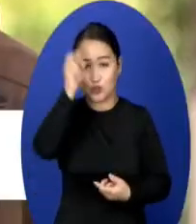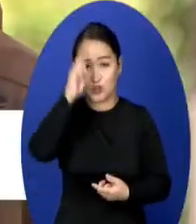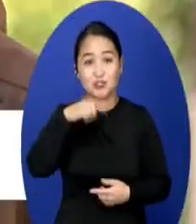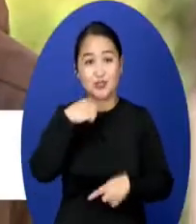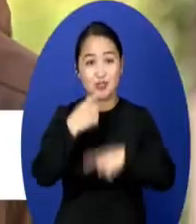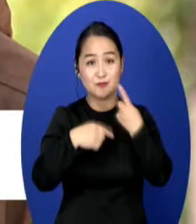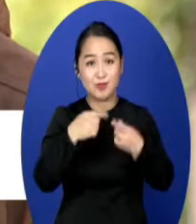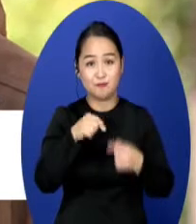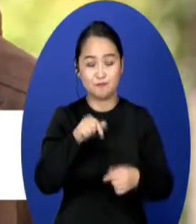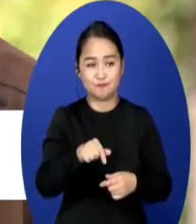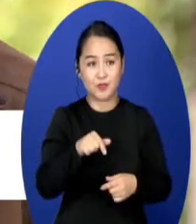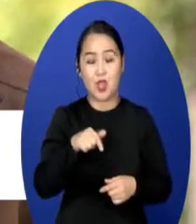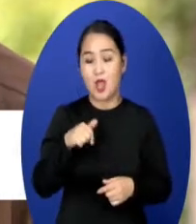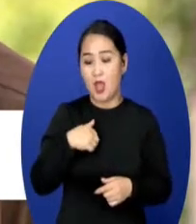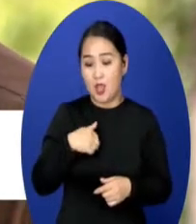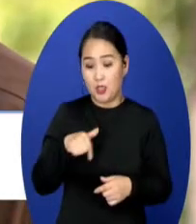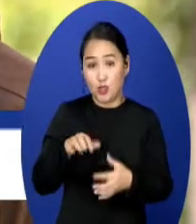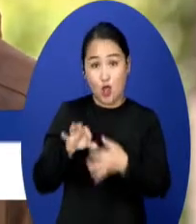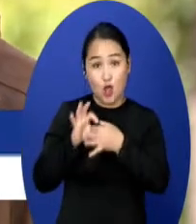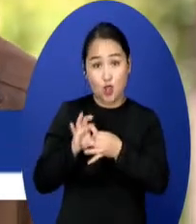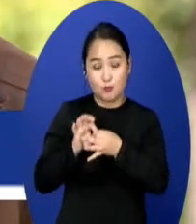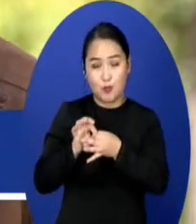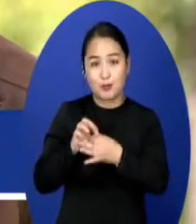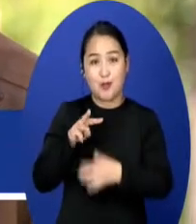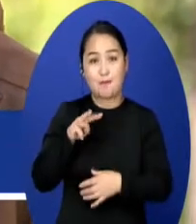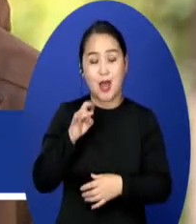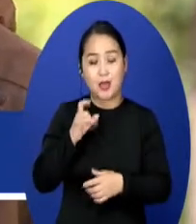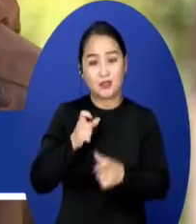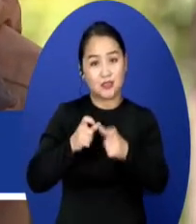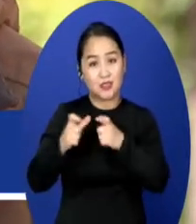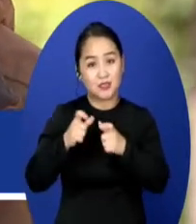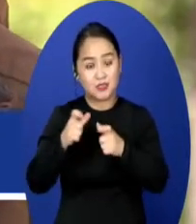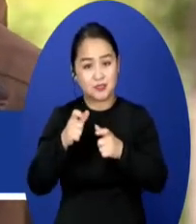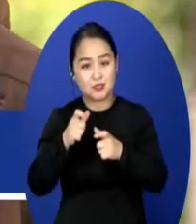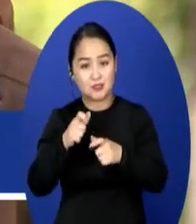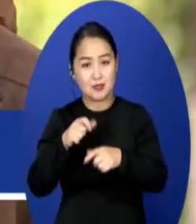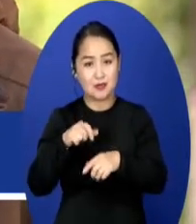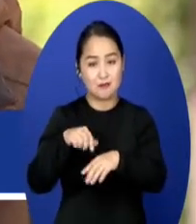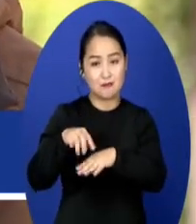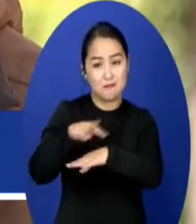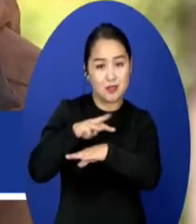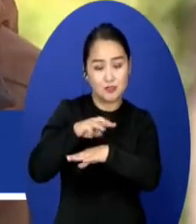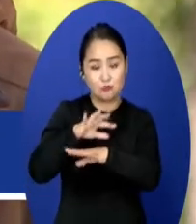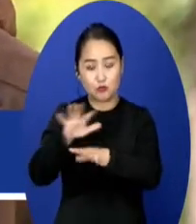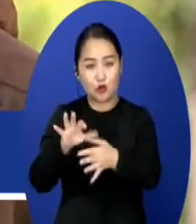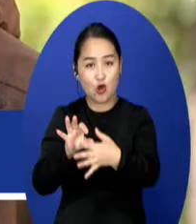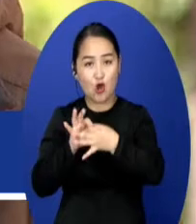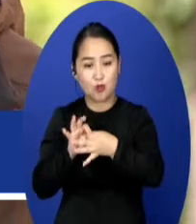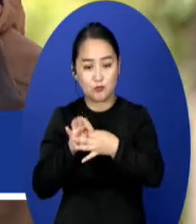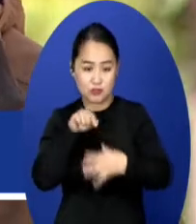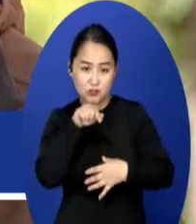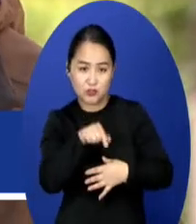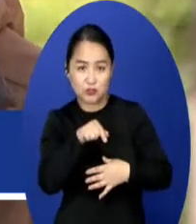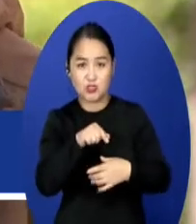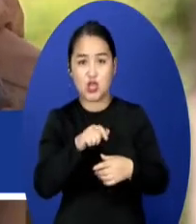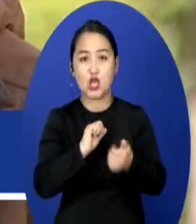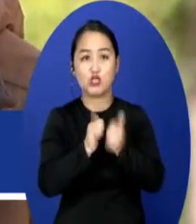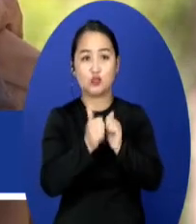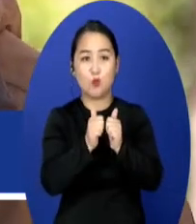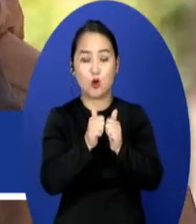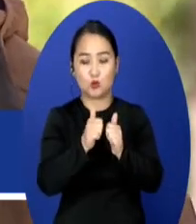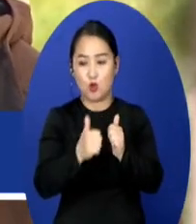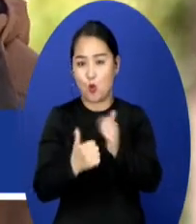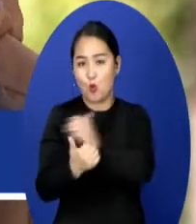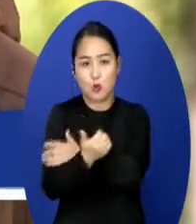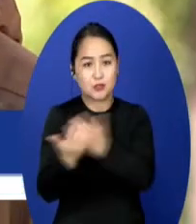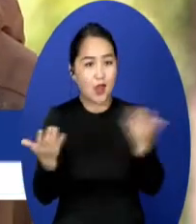Хамааралтай тэргүүр маркетинг дамжуулж хийдэг компаниуд, байгууллагуудын хувьд буцаад e-спортод хайрцангуу хүчээ хайж ихэлсэн. Энэ